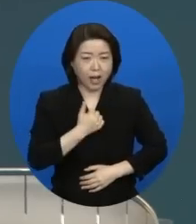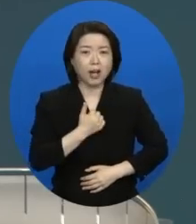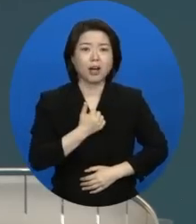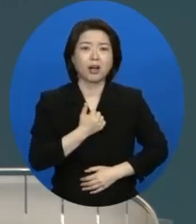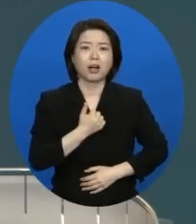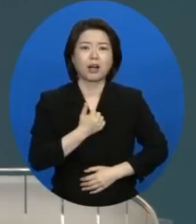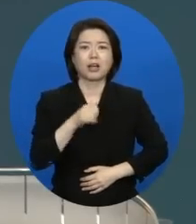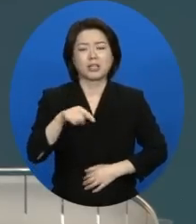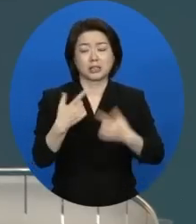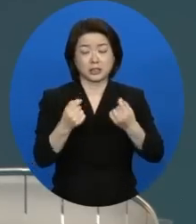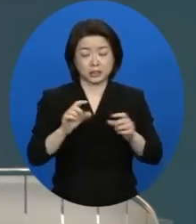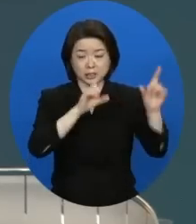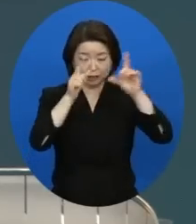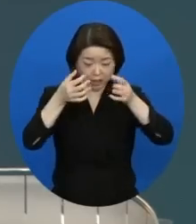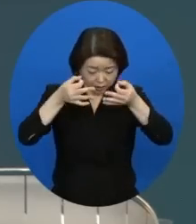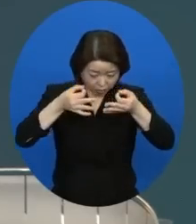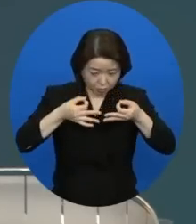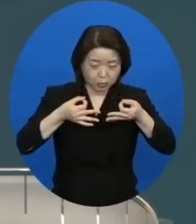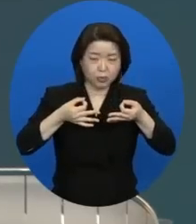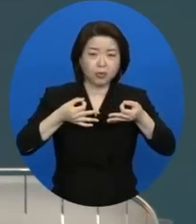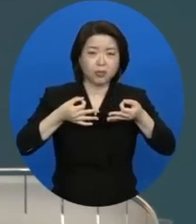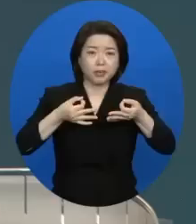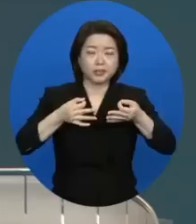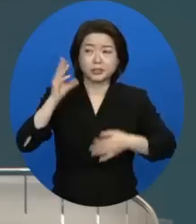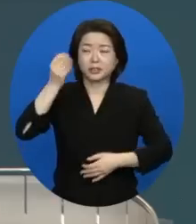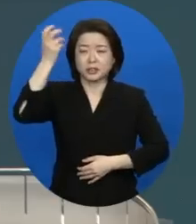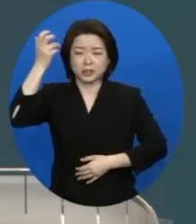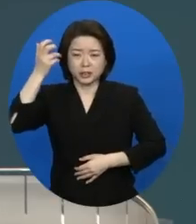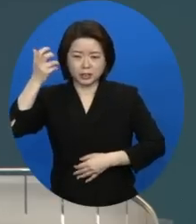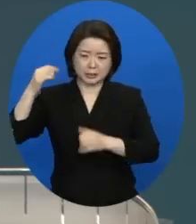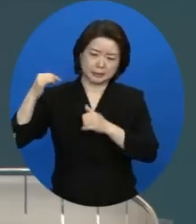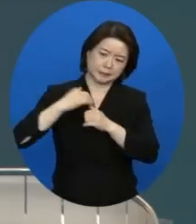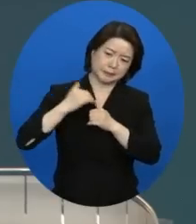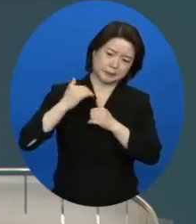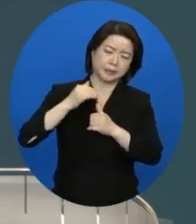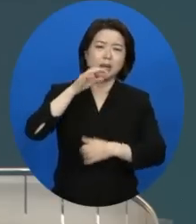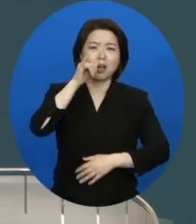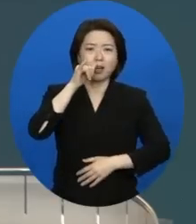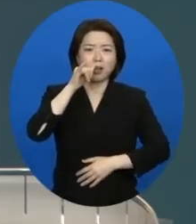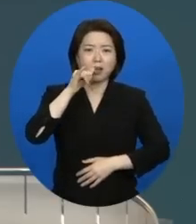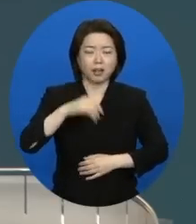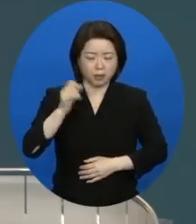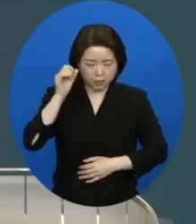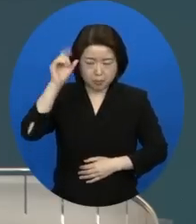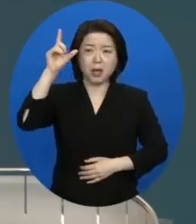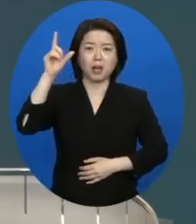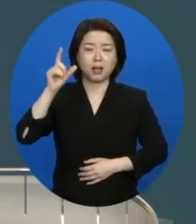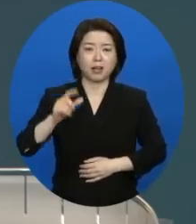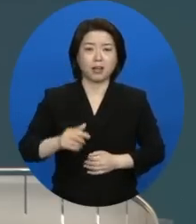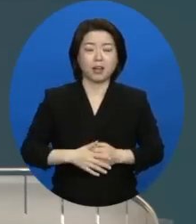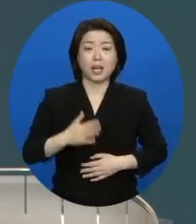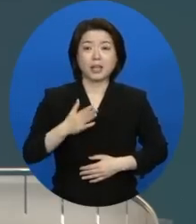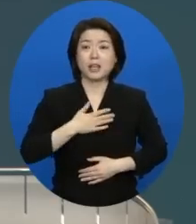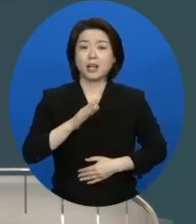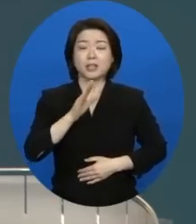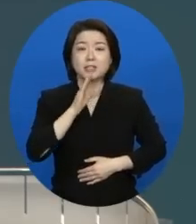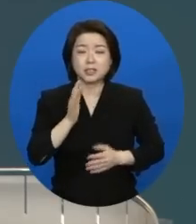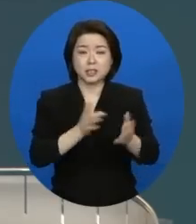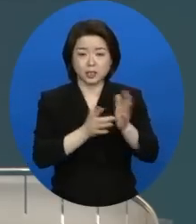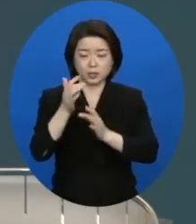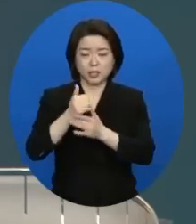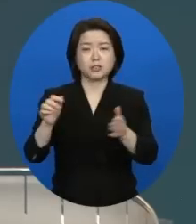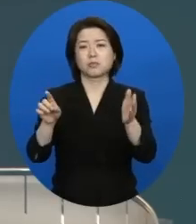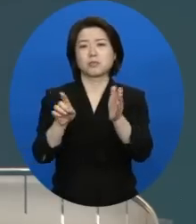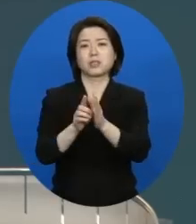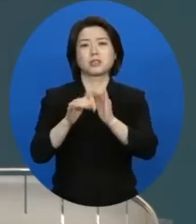그렇게 살았던 것을 성령께서 깨우쳐 주셨어요. 그래서 내가 실제로 예수님을 믿은